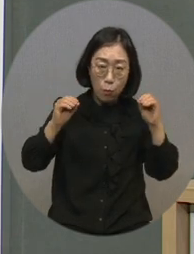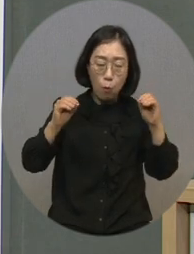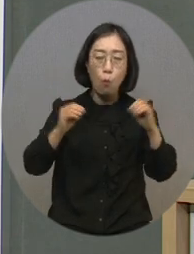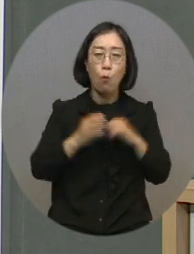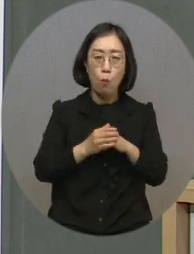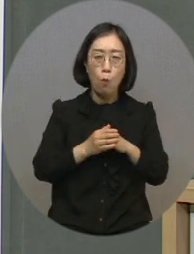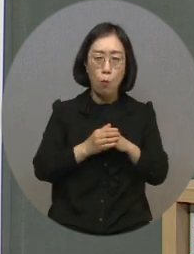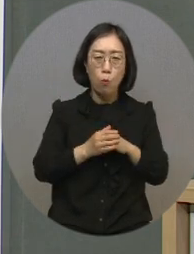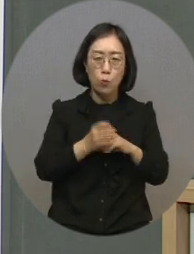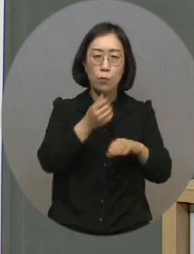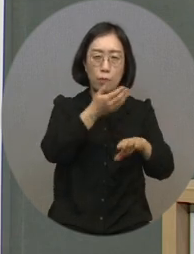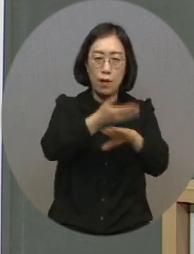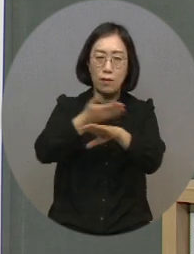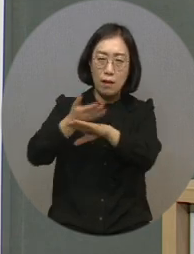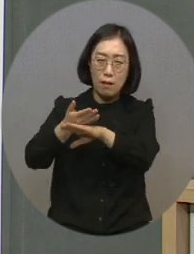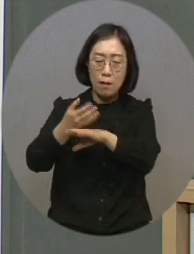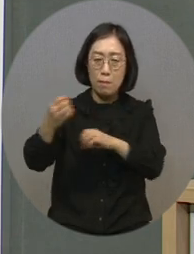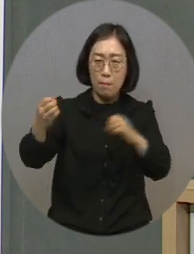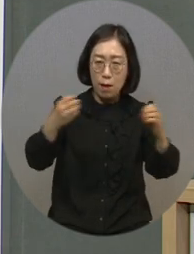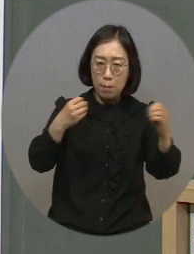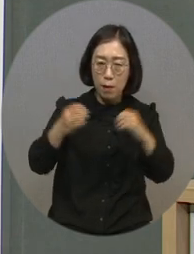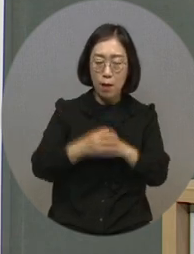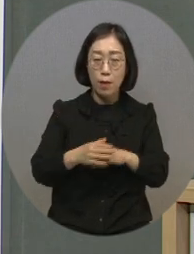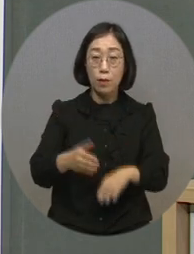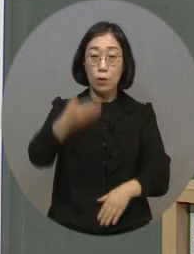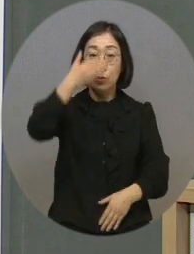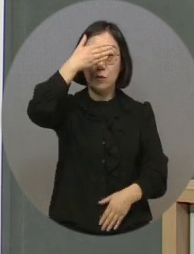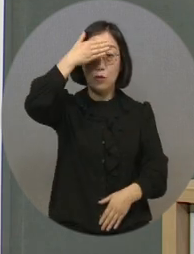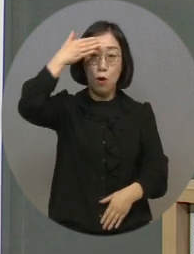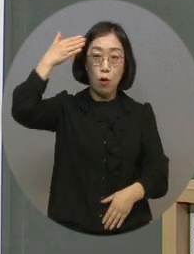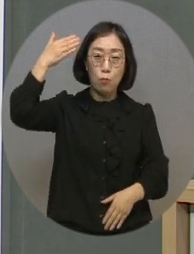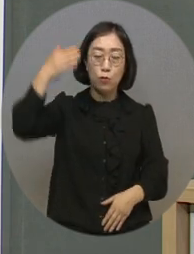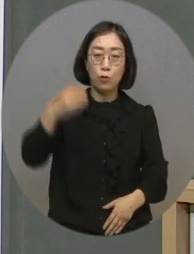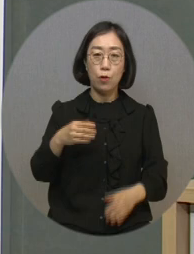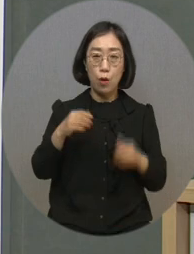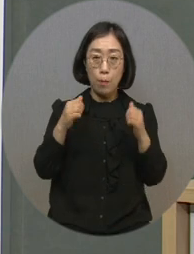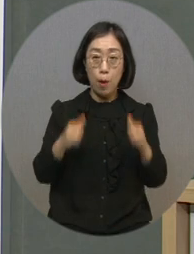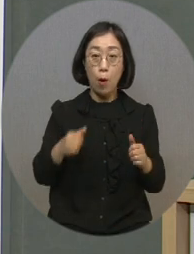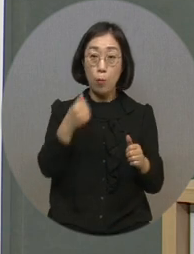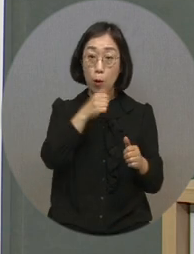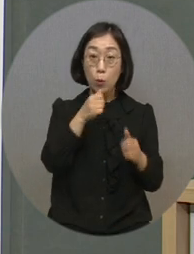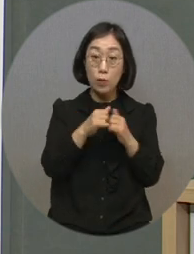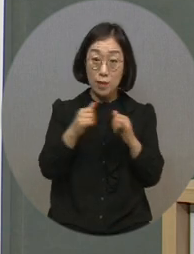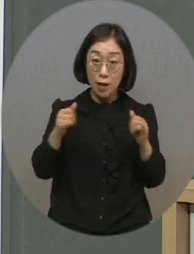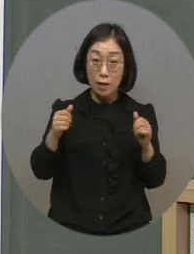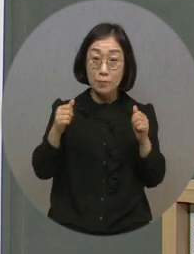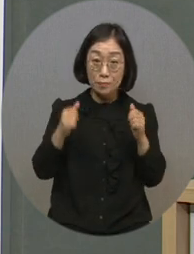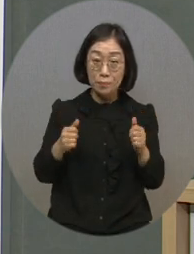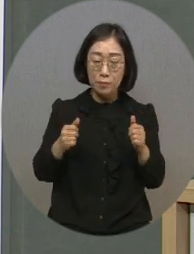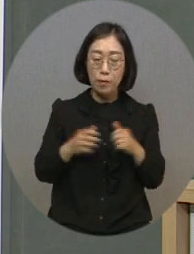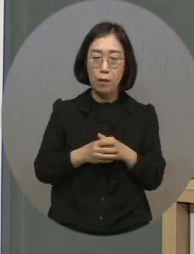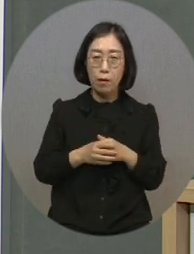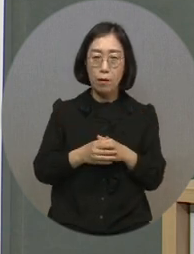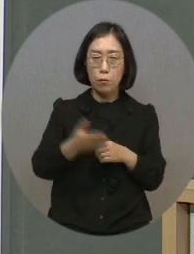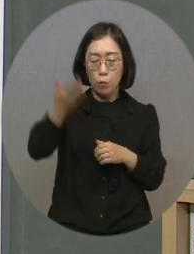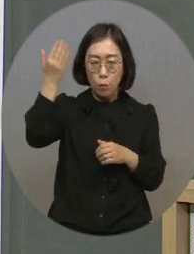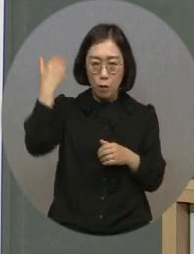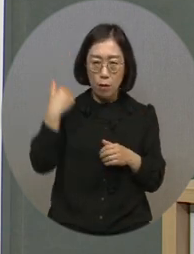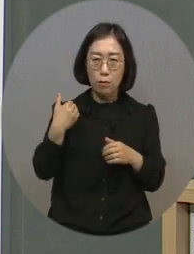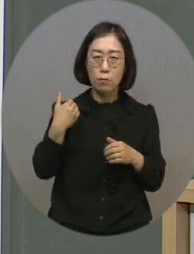형태가 많습니다. 오늘 한 젊은 변호사는 그동안에 오뚜기 같은